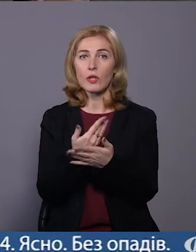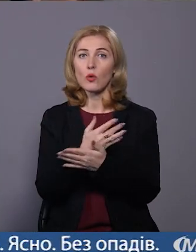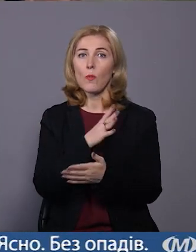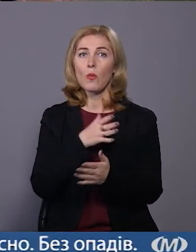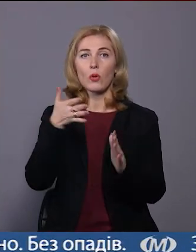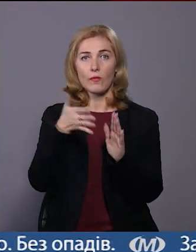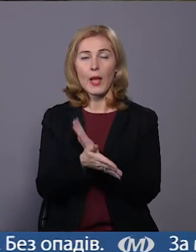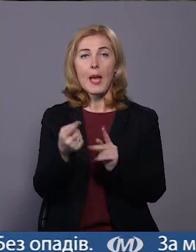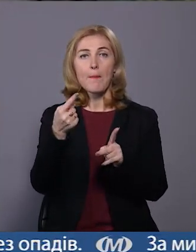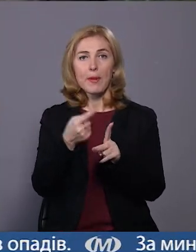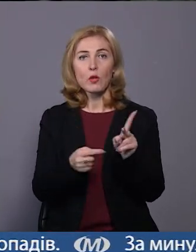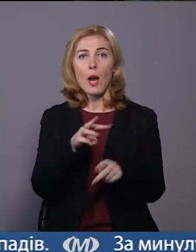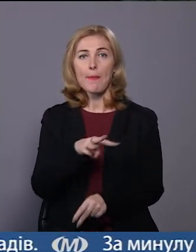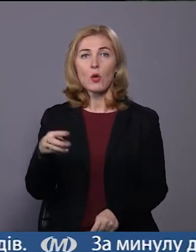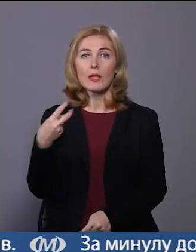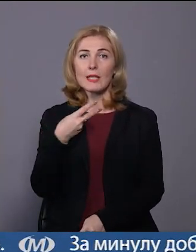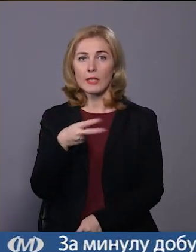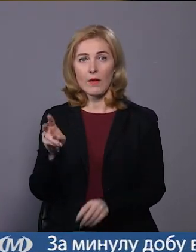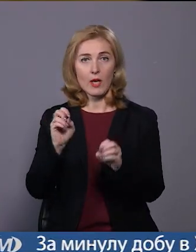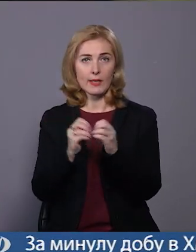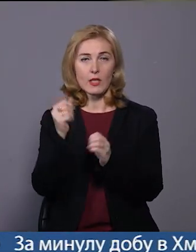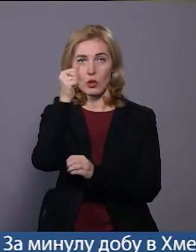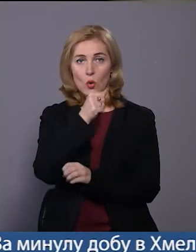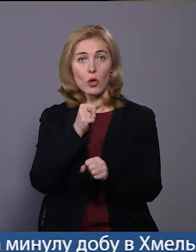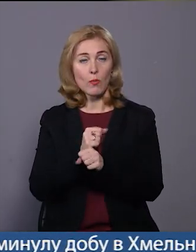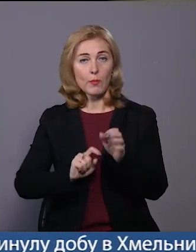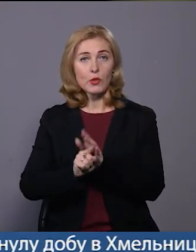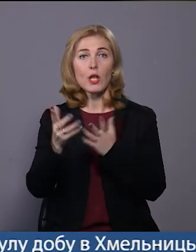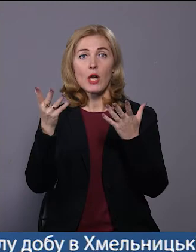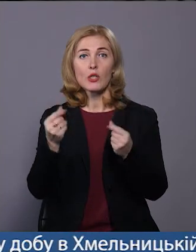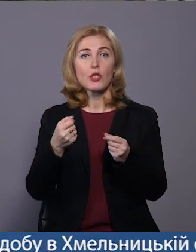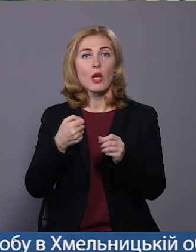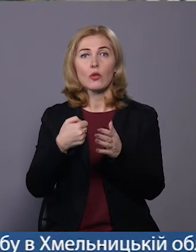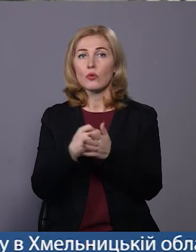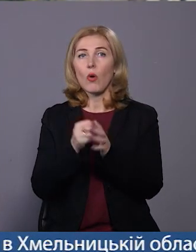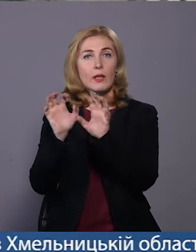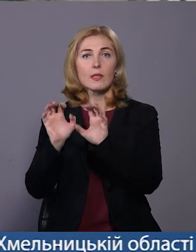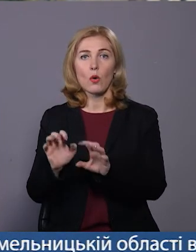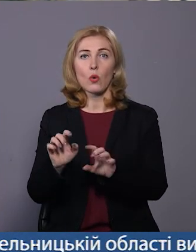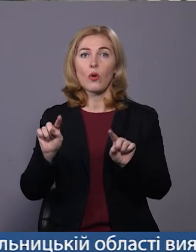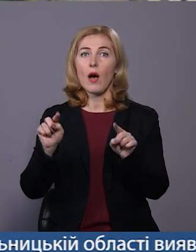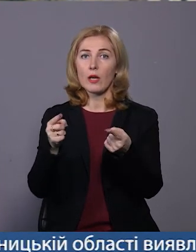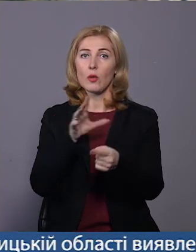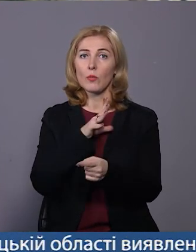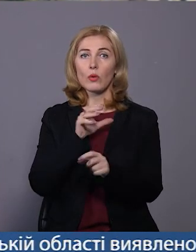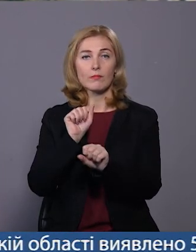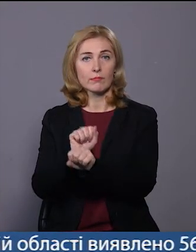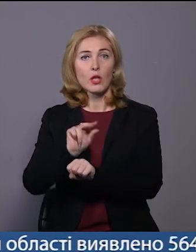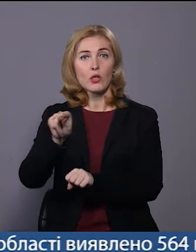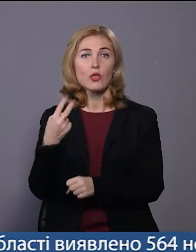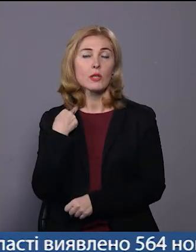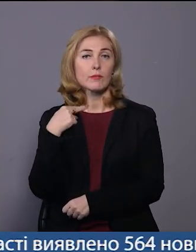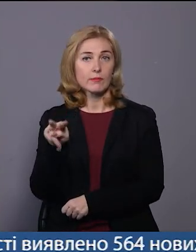понад 1,5 мільйона євро та 10 років, адже робота почалась ще до незаконного арешту Сенцова і була перервана через ув'язнення